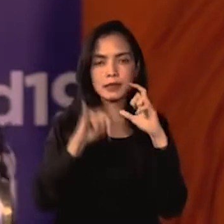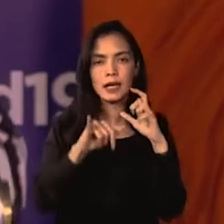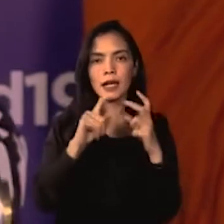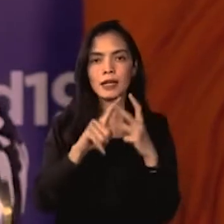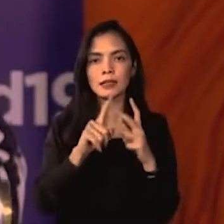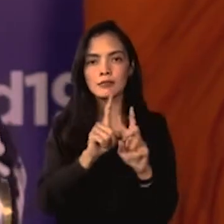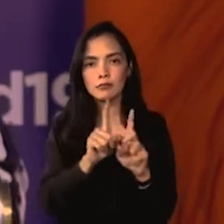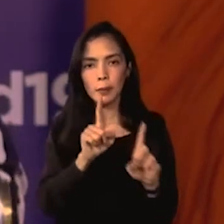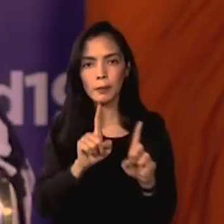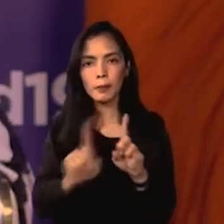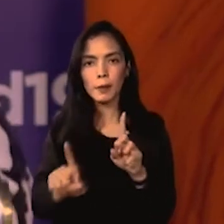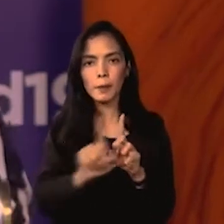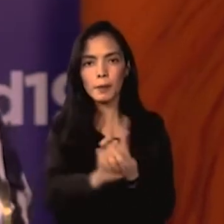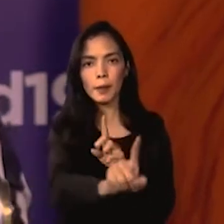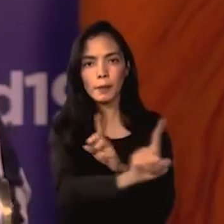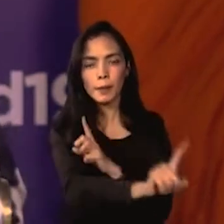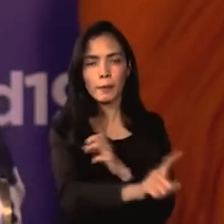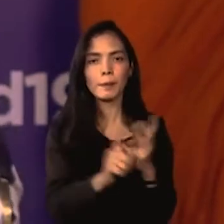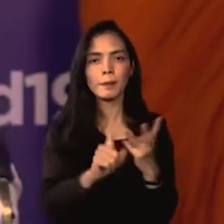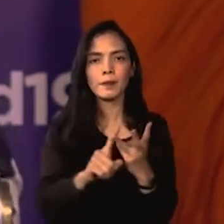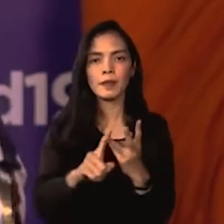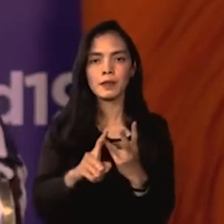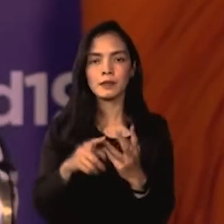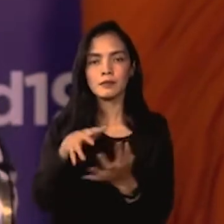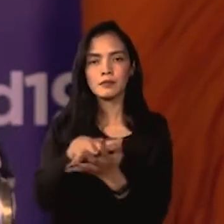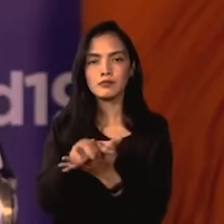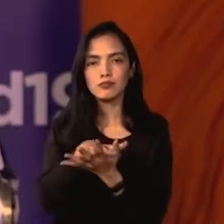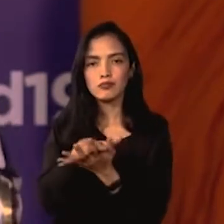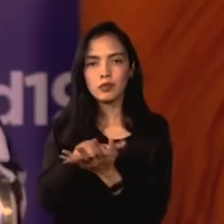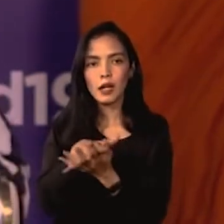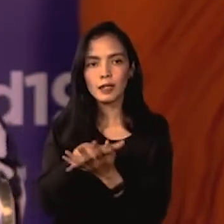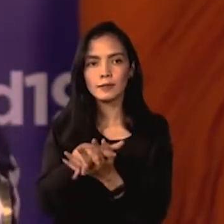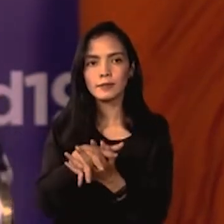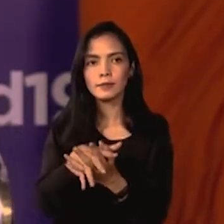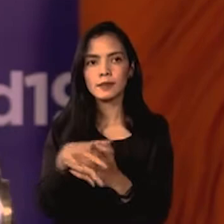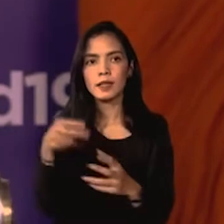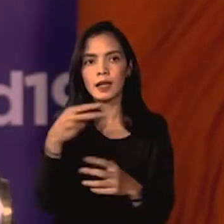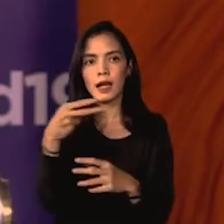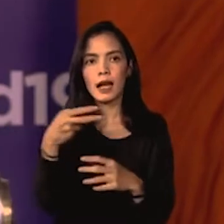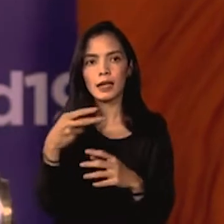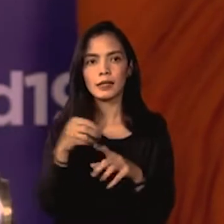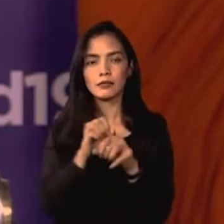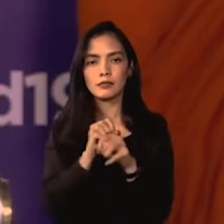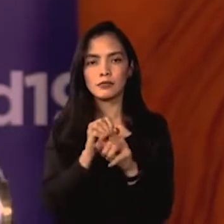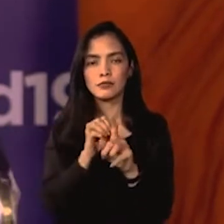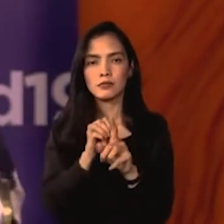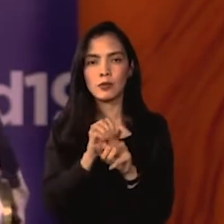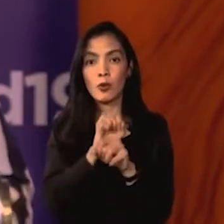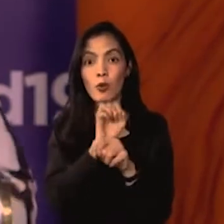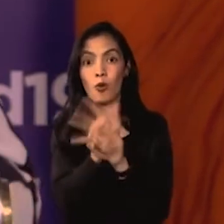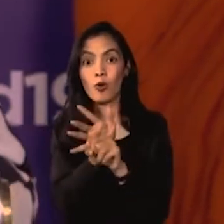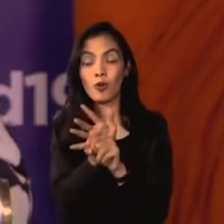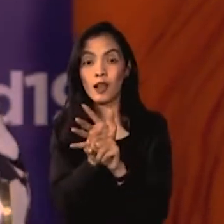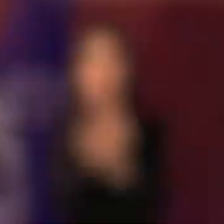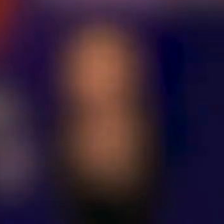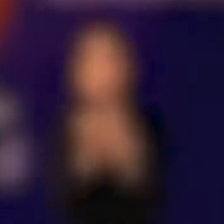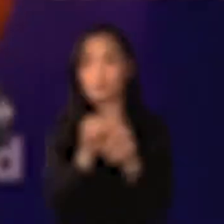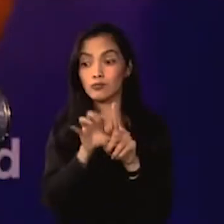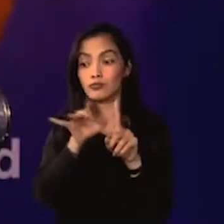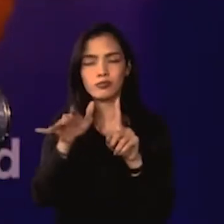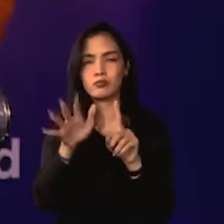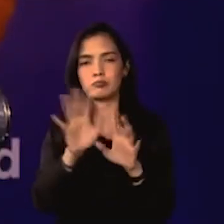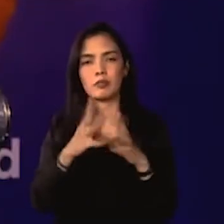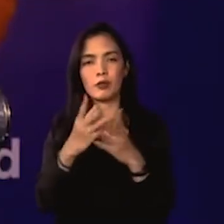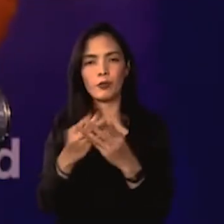kerumunan, rajin mencuci tangan. Dengan demikian, COVID-19 lekas sirna dan kita semua